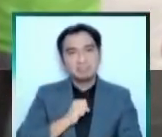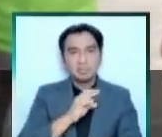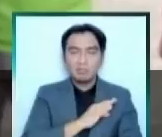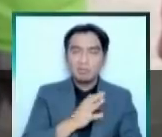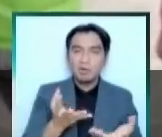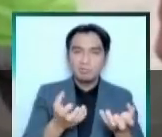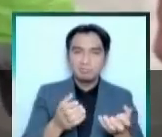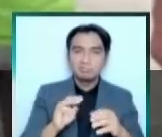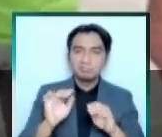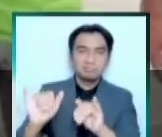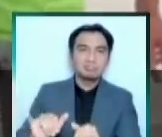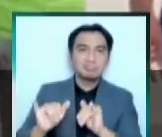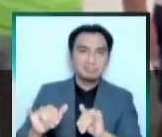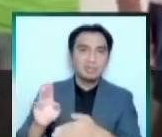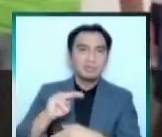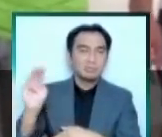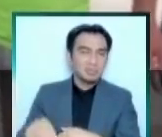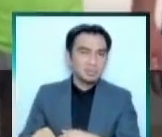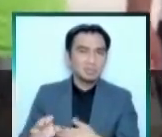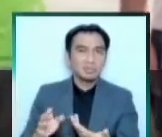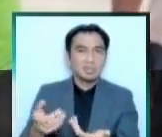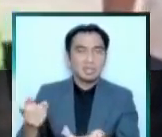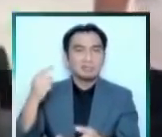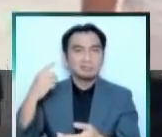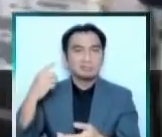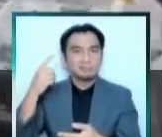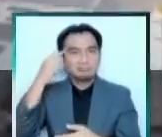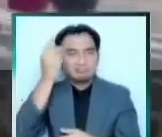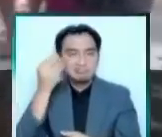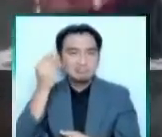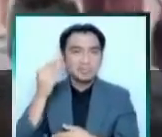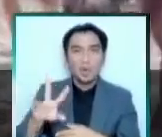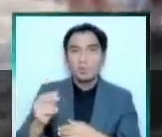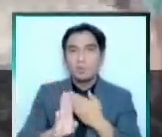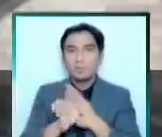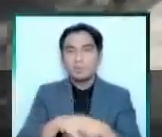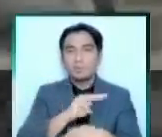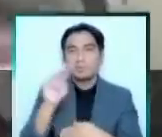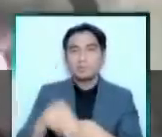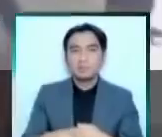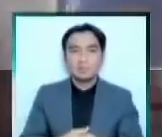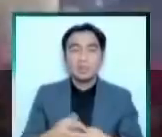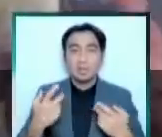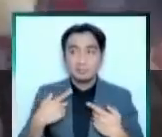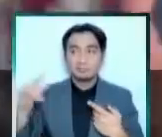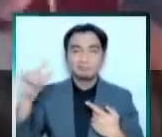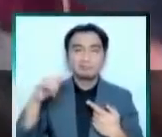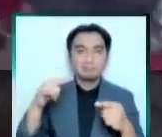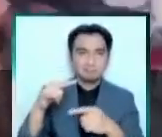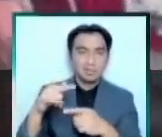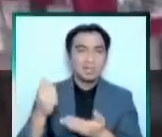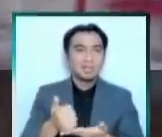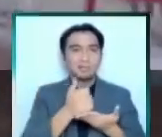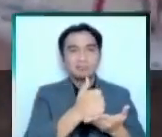Maynila habang hindi pa maisip kung kailan babalik sa isla. Bukod sa Mercy Flights na hatid ng commercial airlines, Nagsakay rin